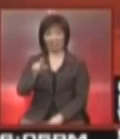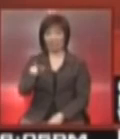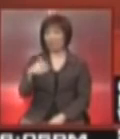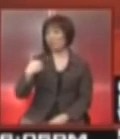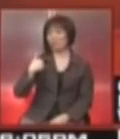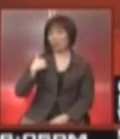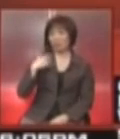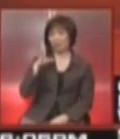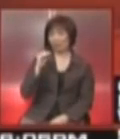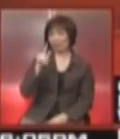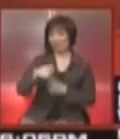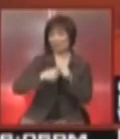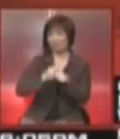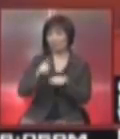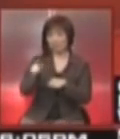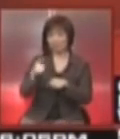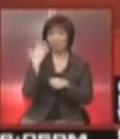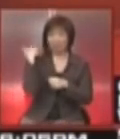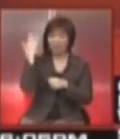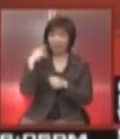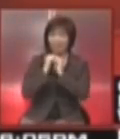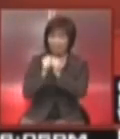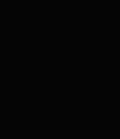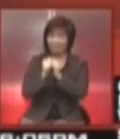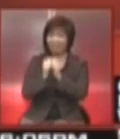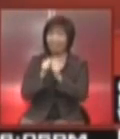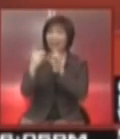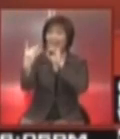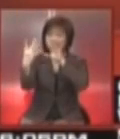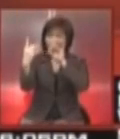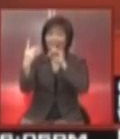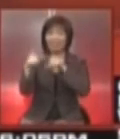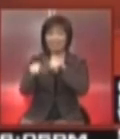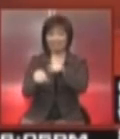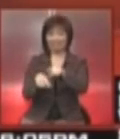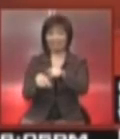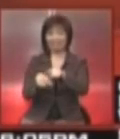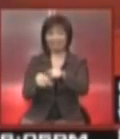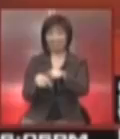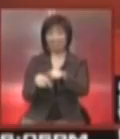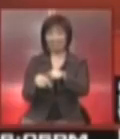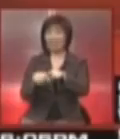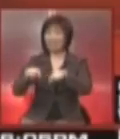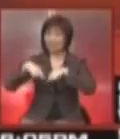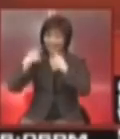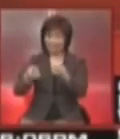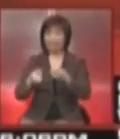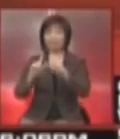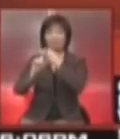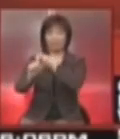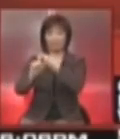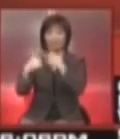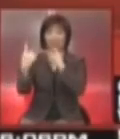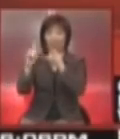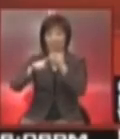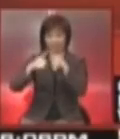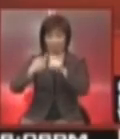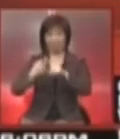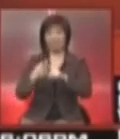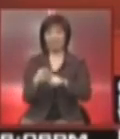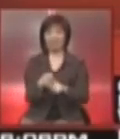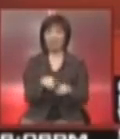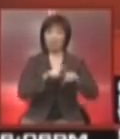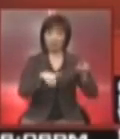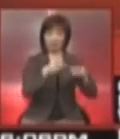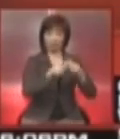years old. Di man nag-birthday siya. And all this time, we've been friends. Kung bigyan naman kaya ng chance